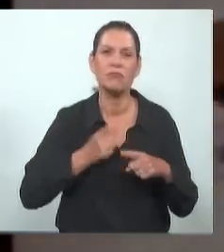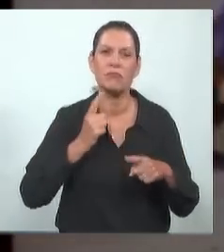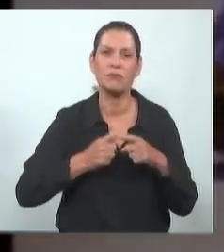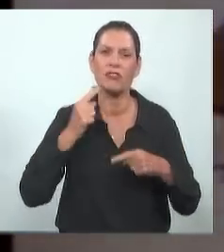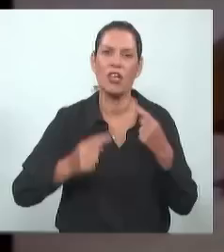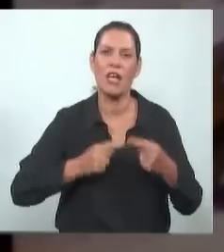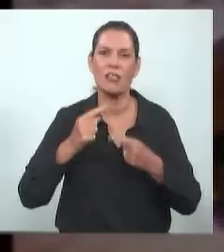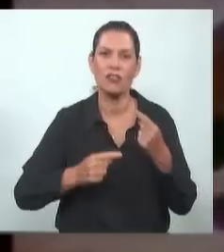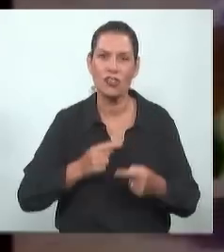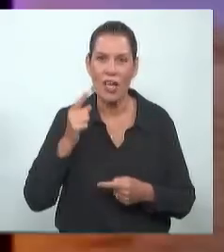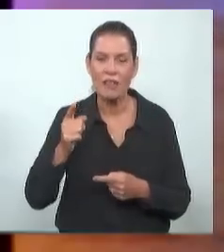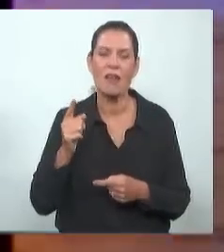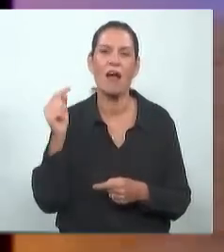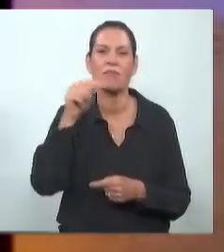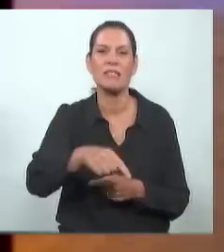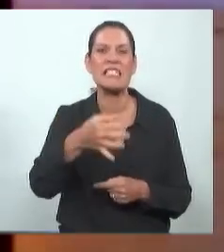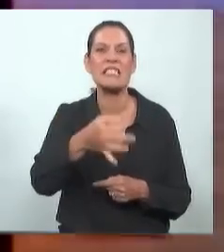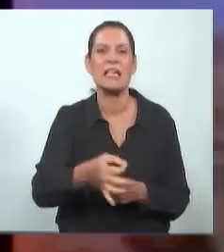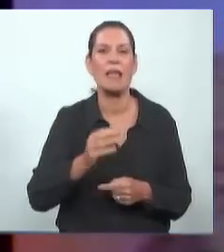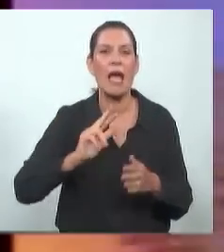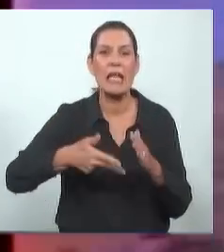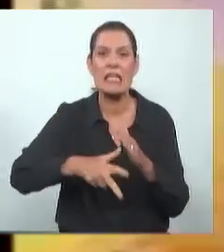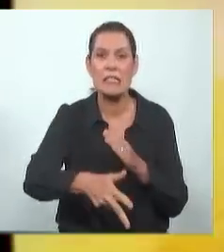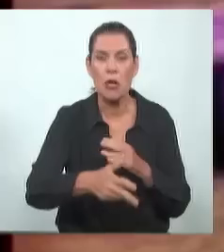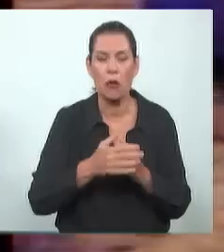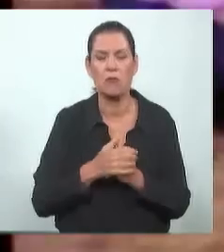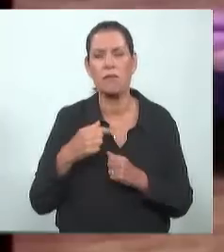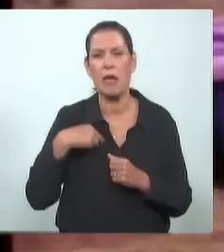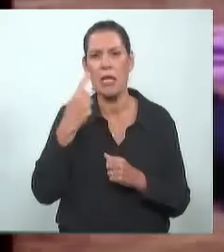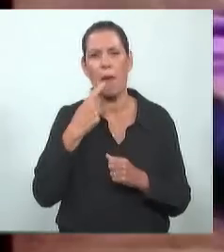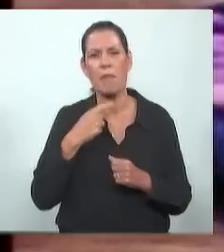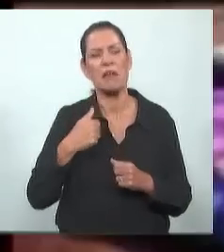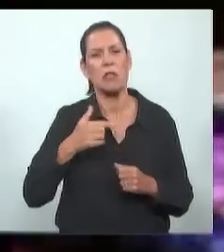לצלול. אמרתי, השנה גם אני אצטרף אליהם.